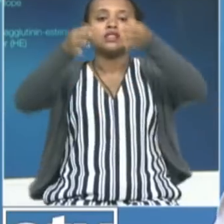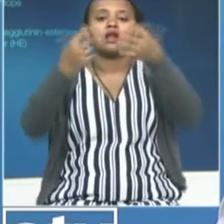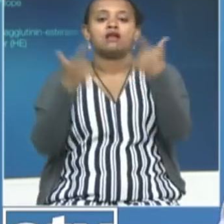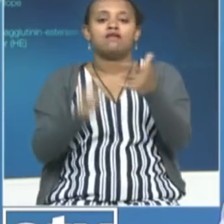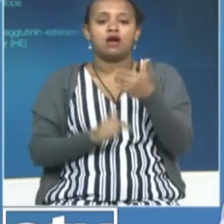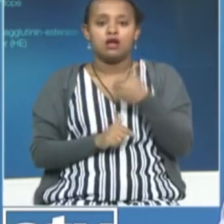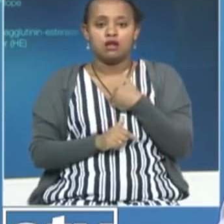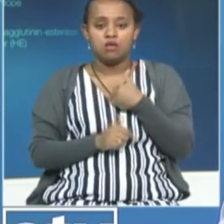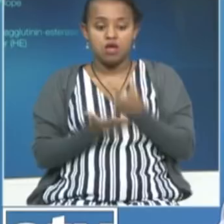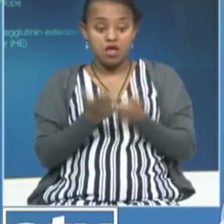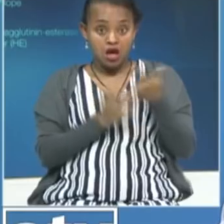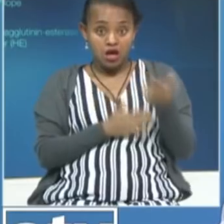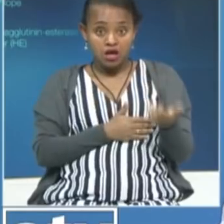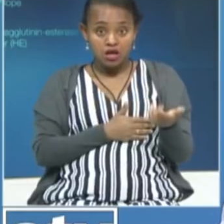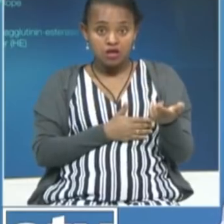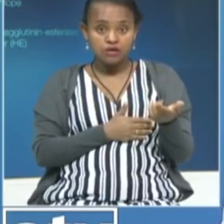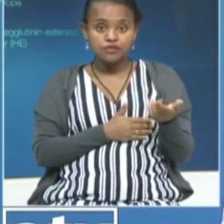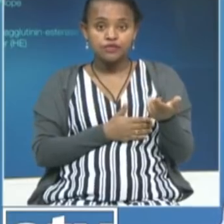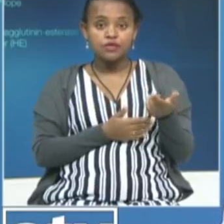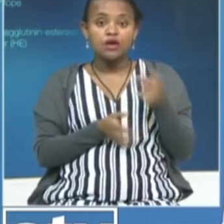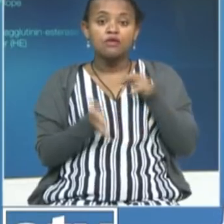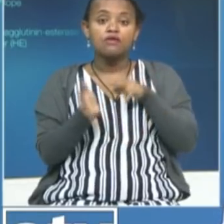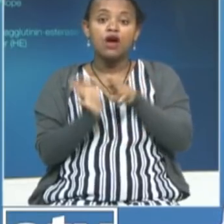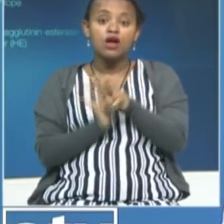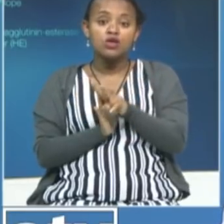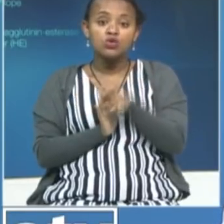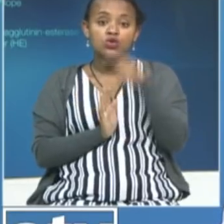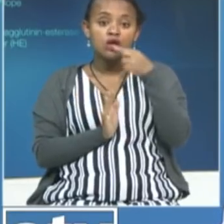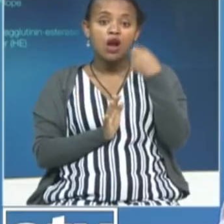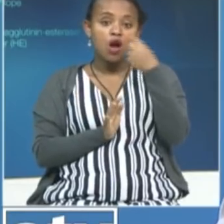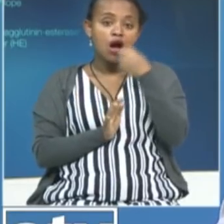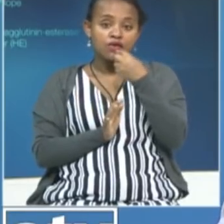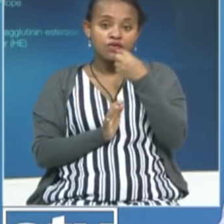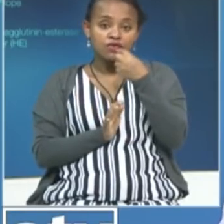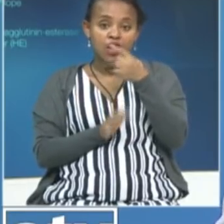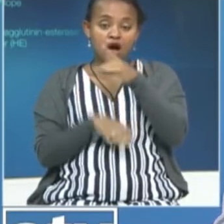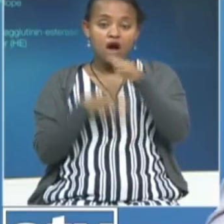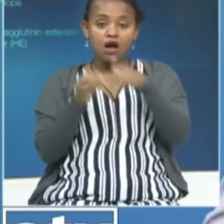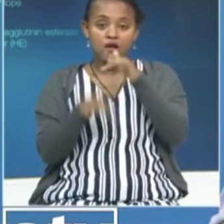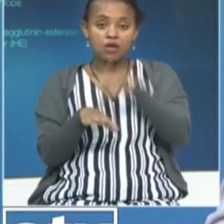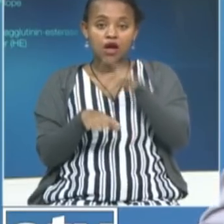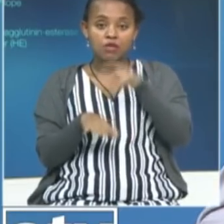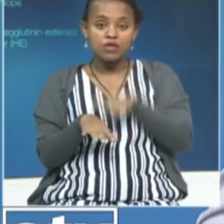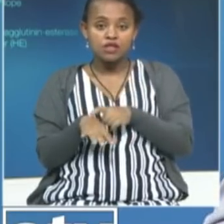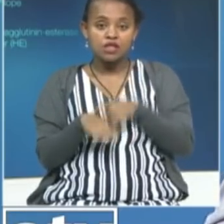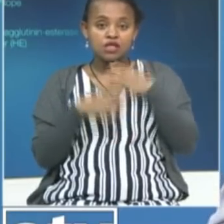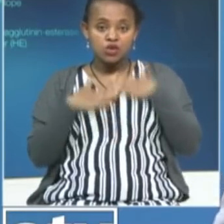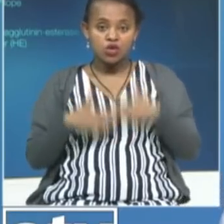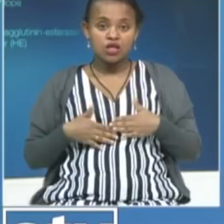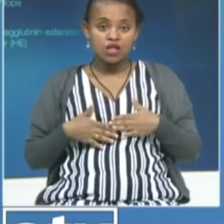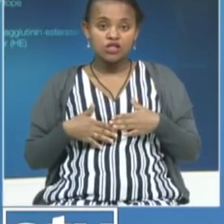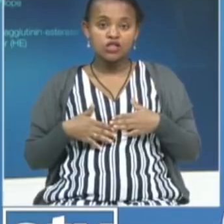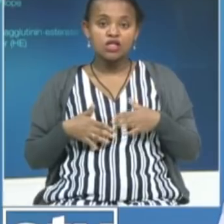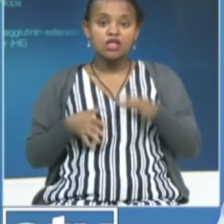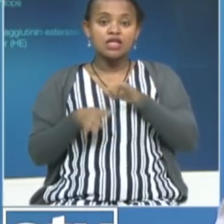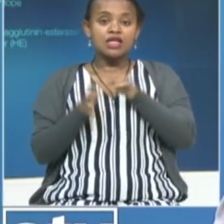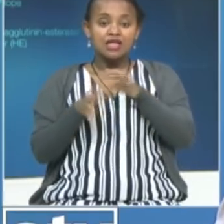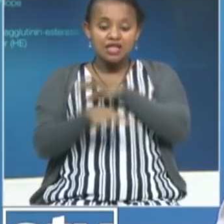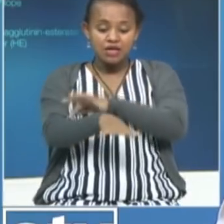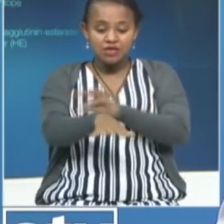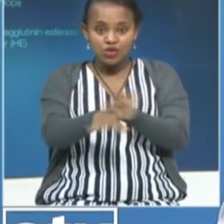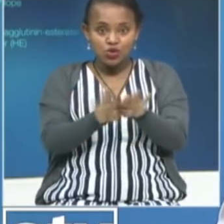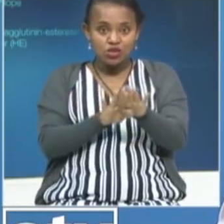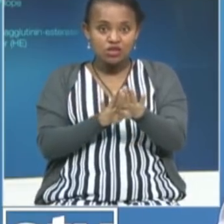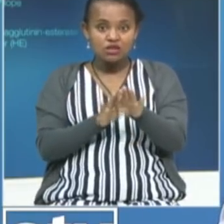ስለዚህ ያንን ወደ እንግዲህ ቫይረሱ ቅድም እንዳልነው ወደ አፍ አካባቢ በምነካበት ጊዜ ሰውነታችን ደም ስራችን ውስጥ የመግባት